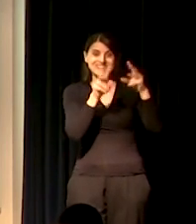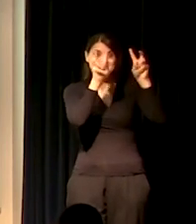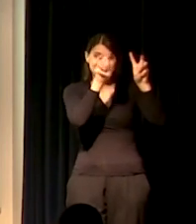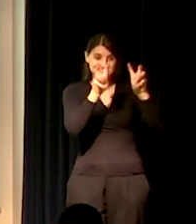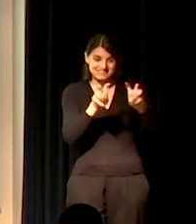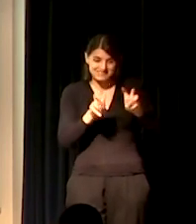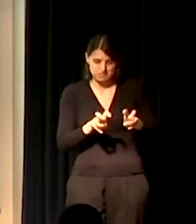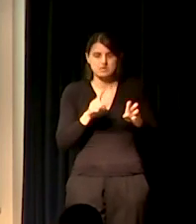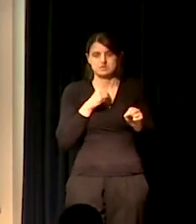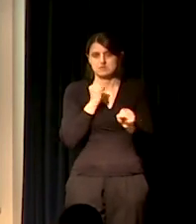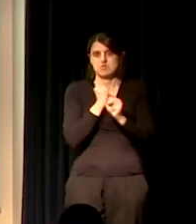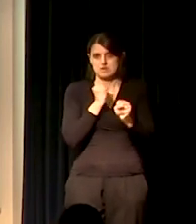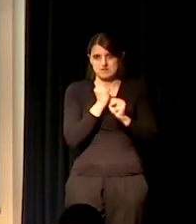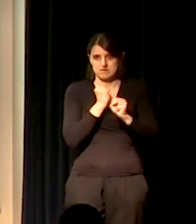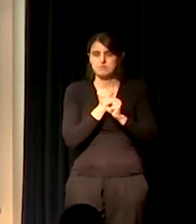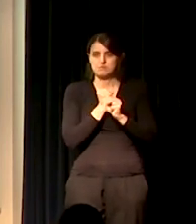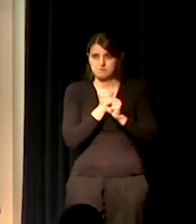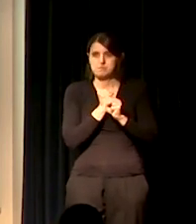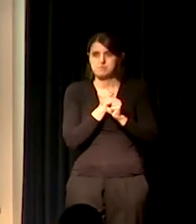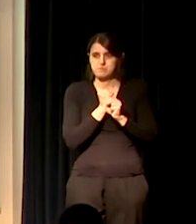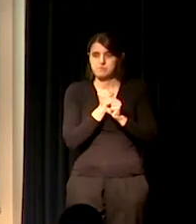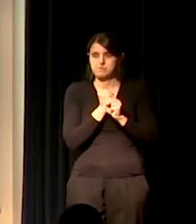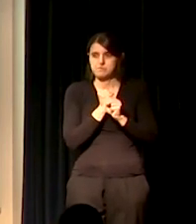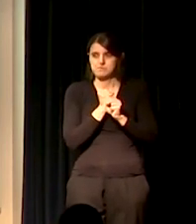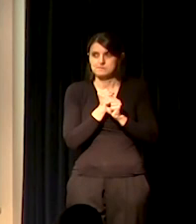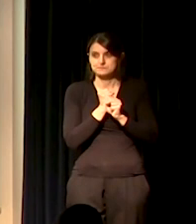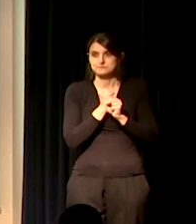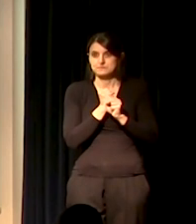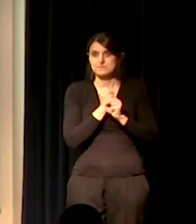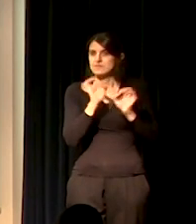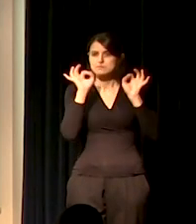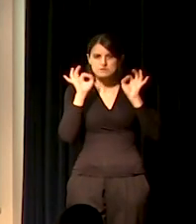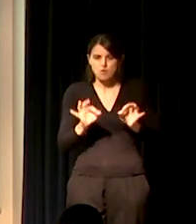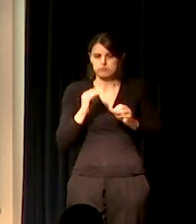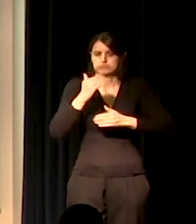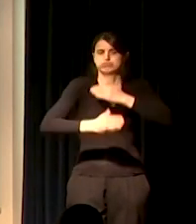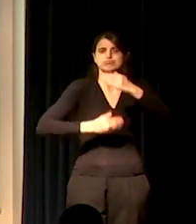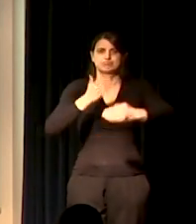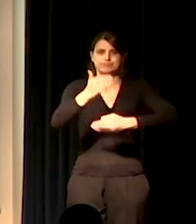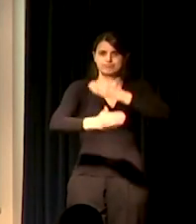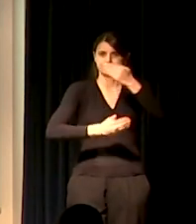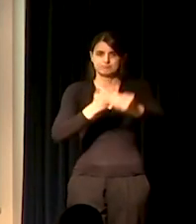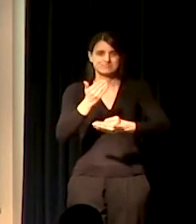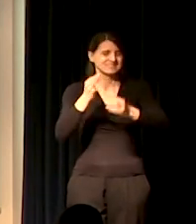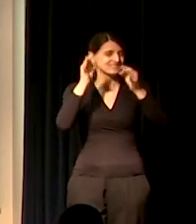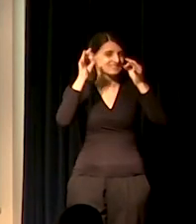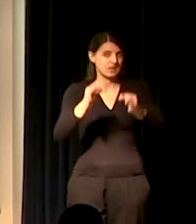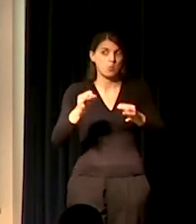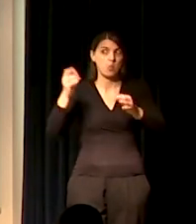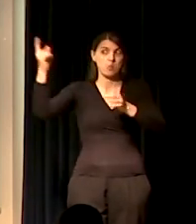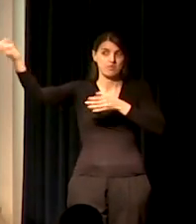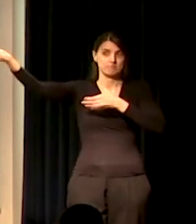que estem treballant, que previsiblement podrem avançar més perquè sembla ser que arribarà un fons